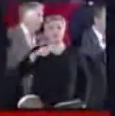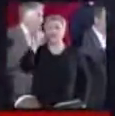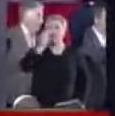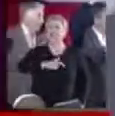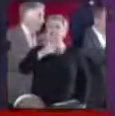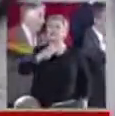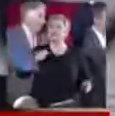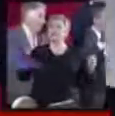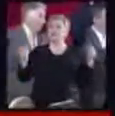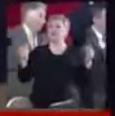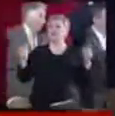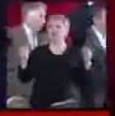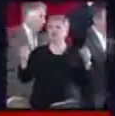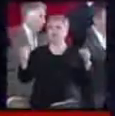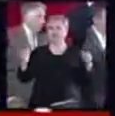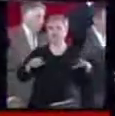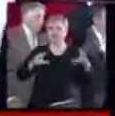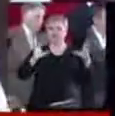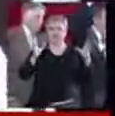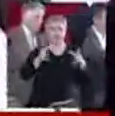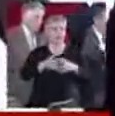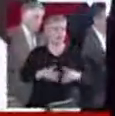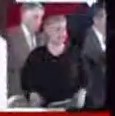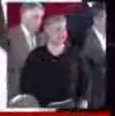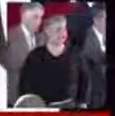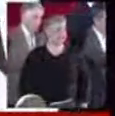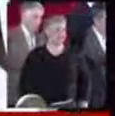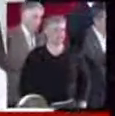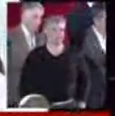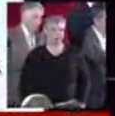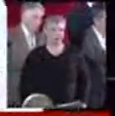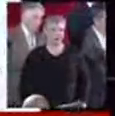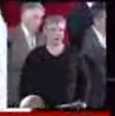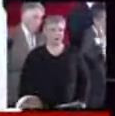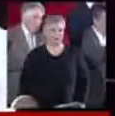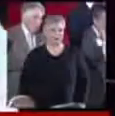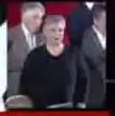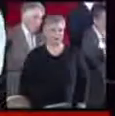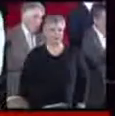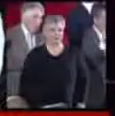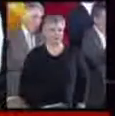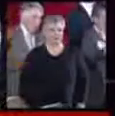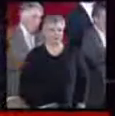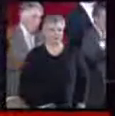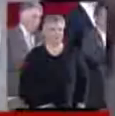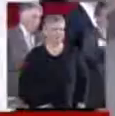αναπηρικού κινήματος με συμμετοχ ακτιβιστικές κινήσεις και δράσεις επί σειρά